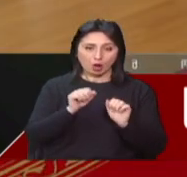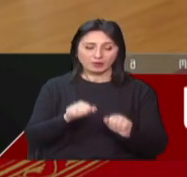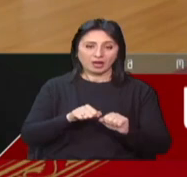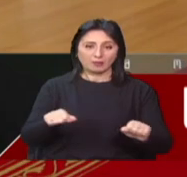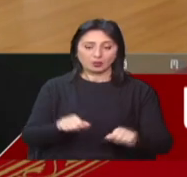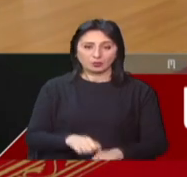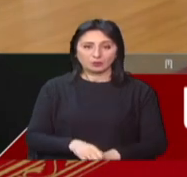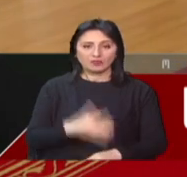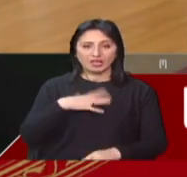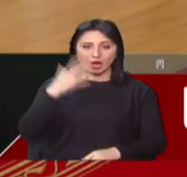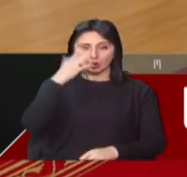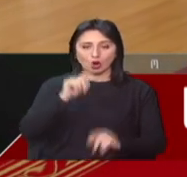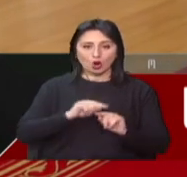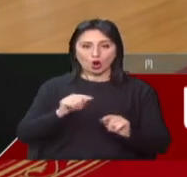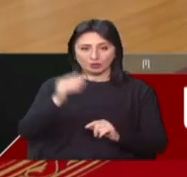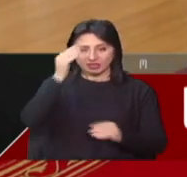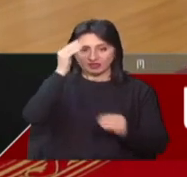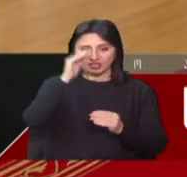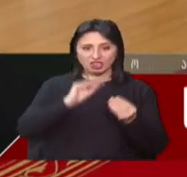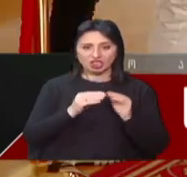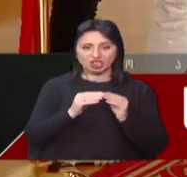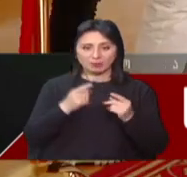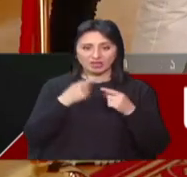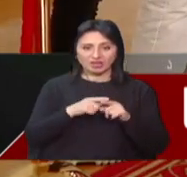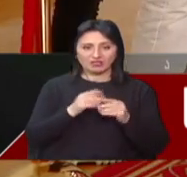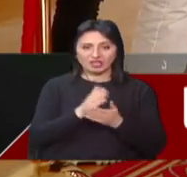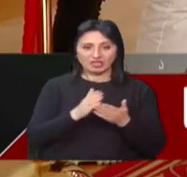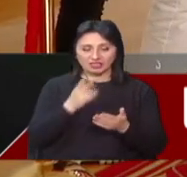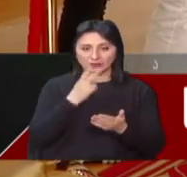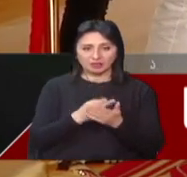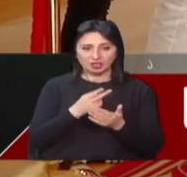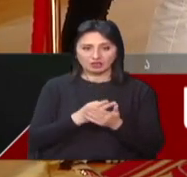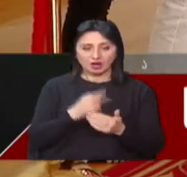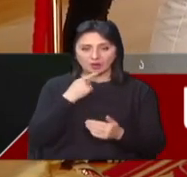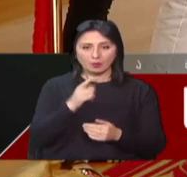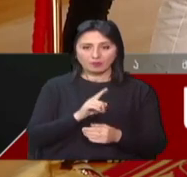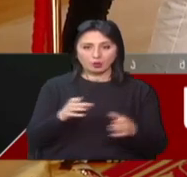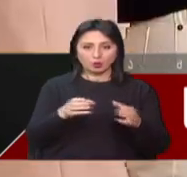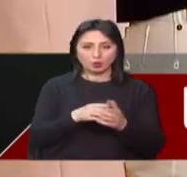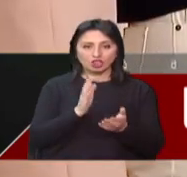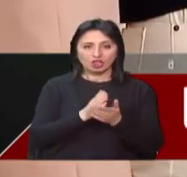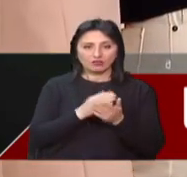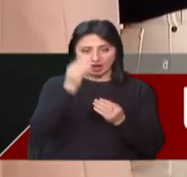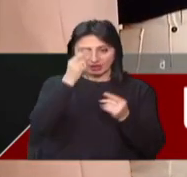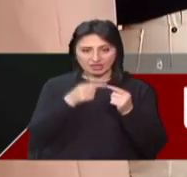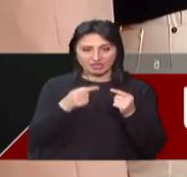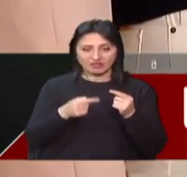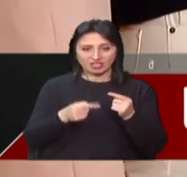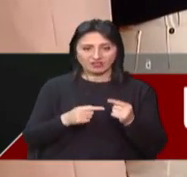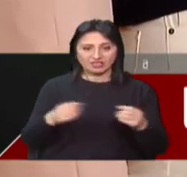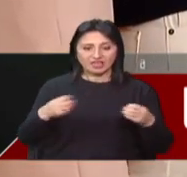გაბედული. ქართულ ოცნებაში ოპოზიციის ვერსიებს შეთქმულების თეორიის ნაწილად მიიჩნევენ და ამბობენ, რომ გუნდში არსებული აზრთა